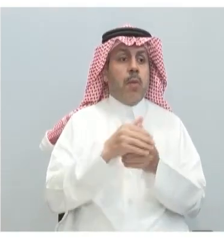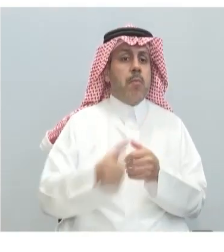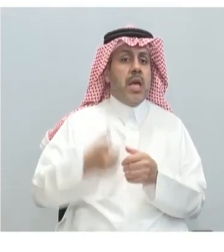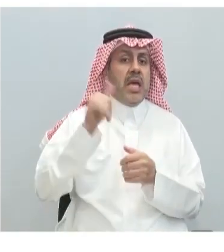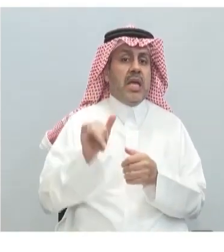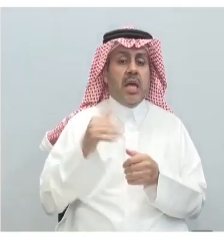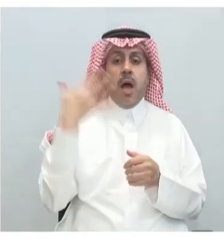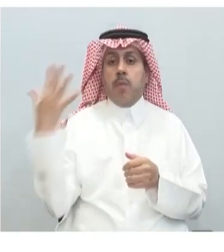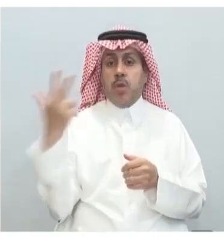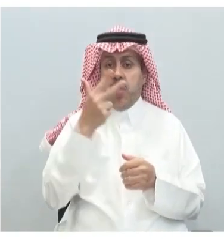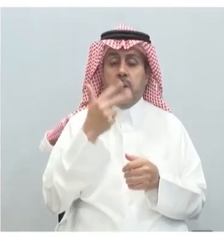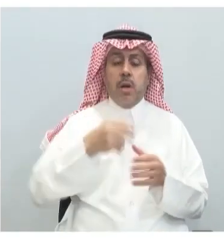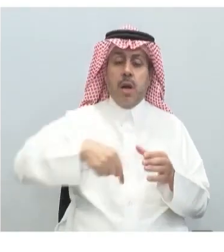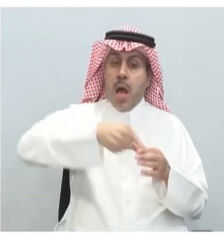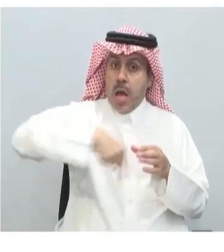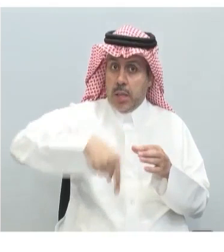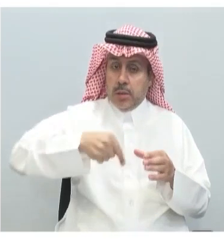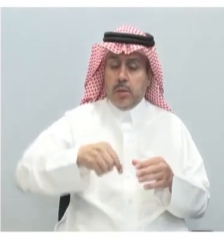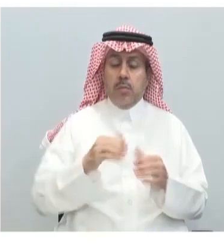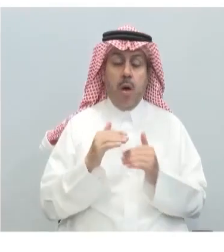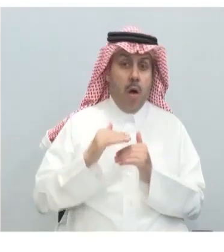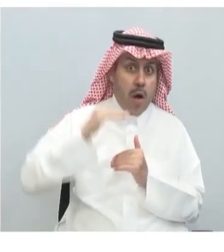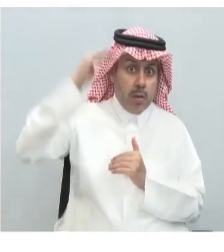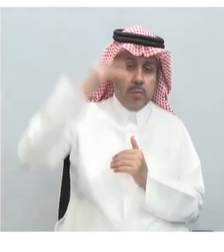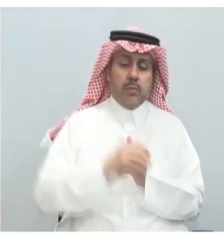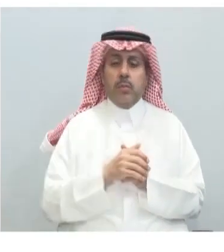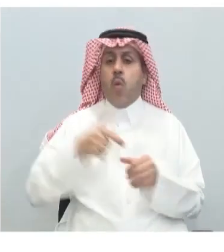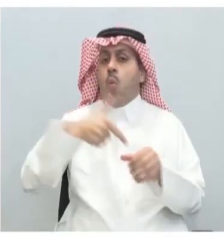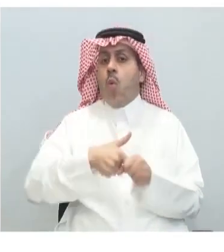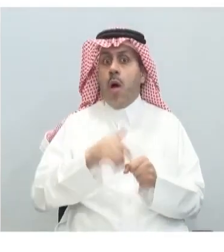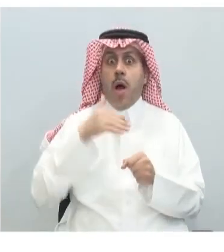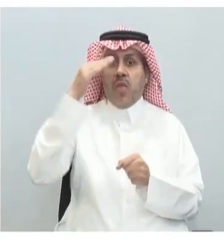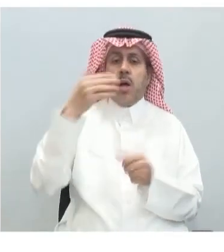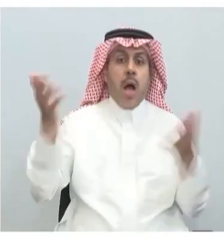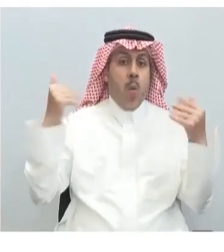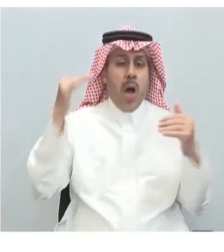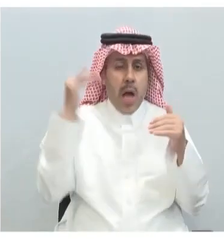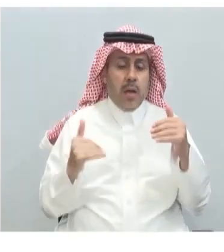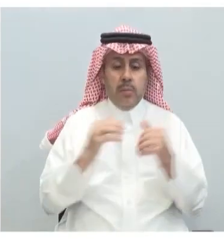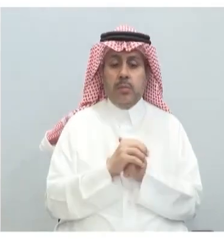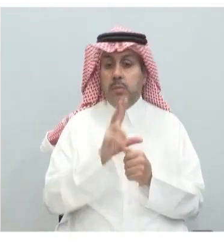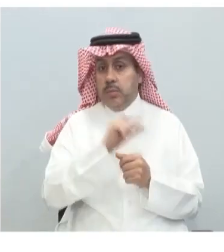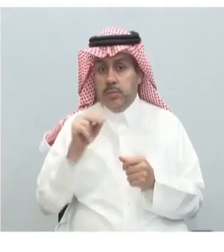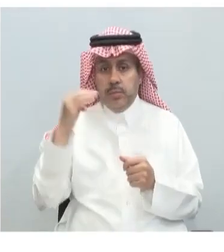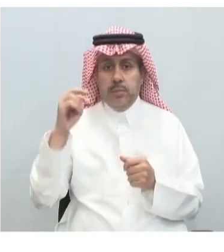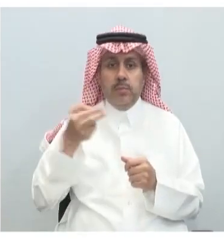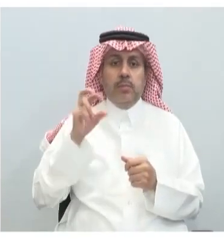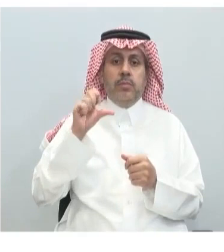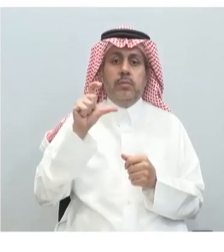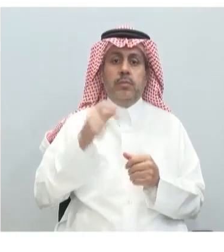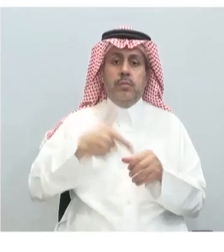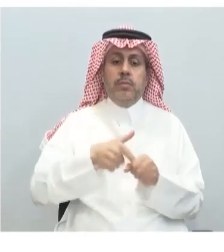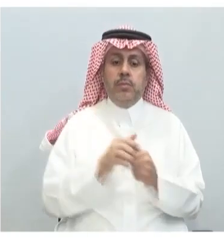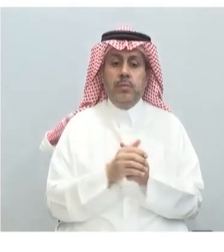85 يحتاج الى خليط اغنى مثلا وقود اكثر وهواء اقل من حجم مماثل من الجازولين اذا